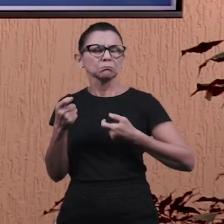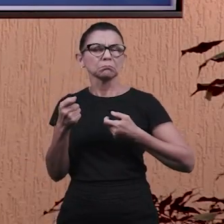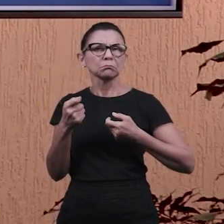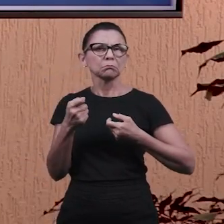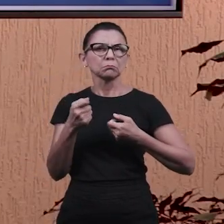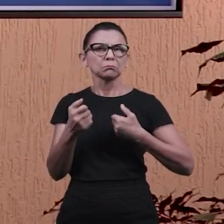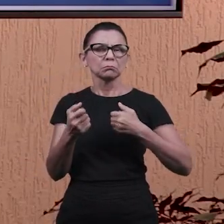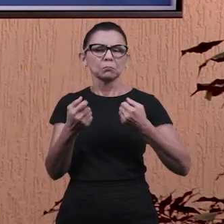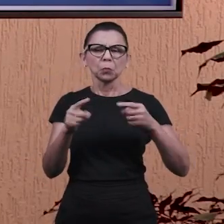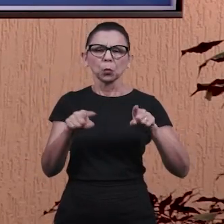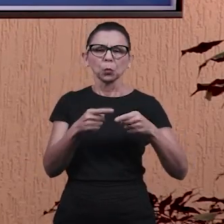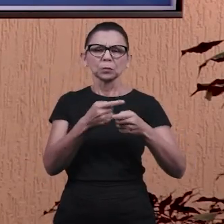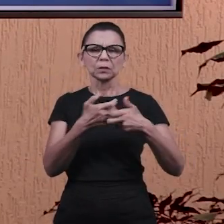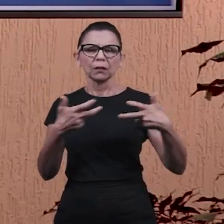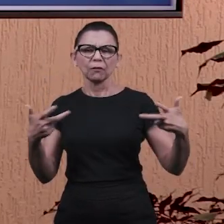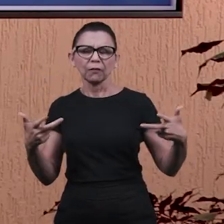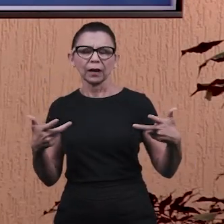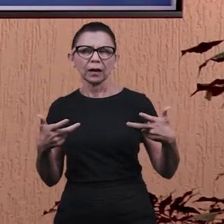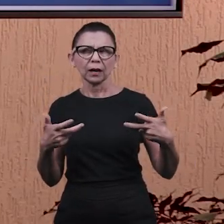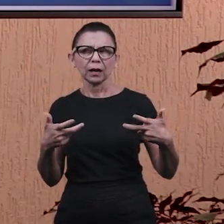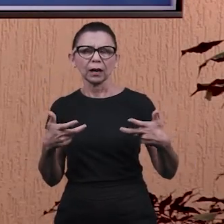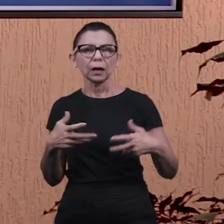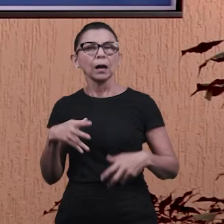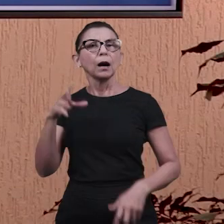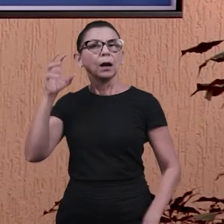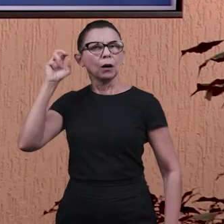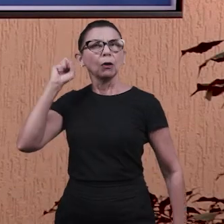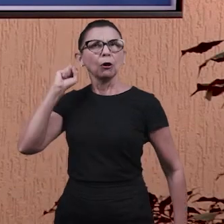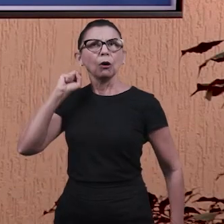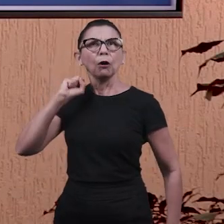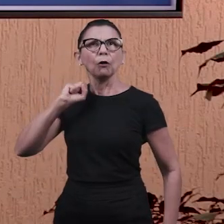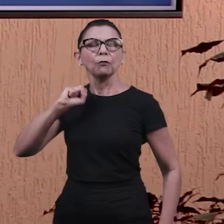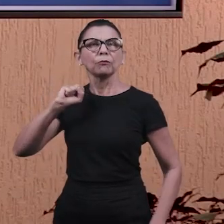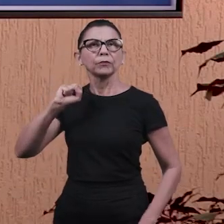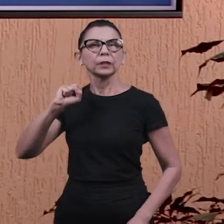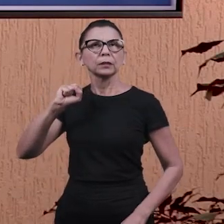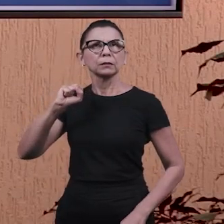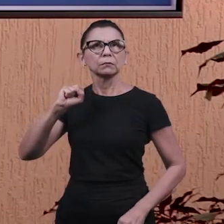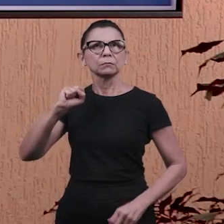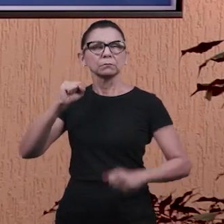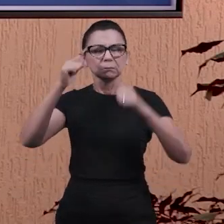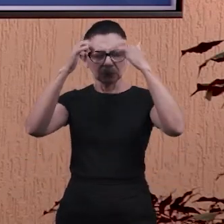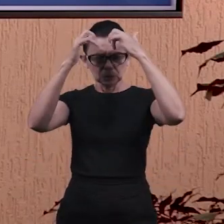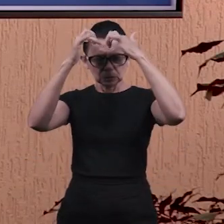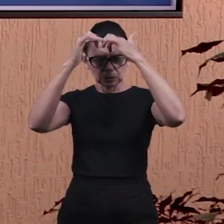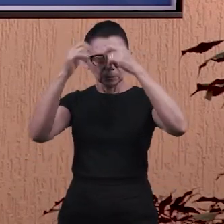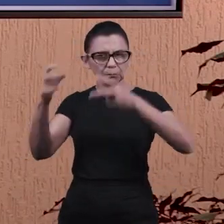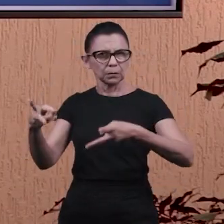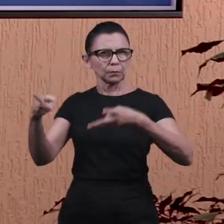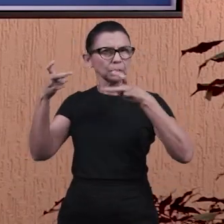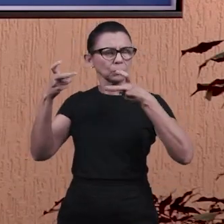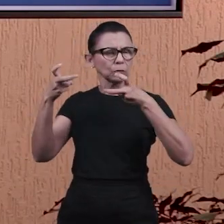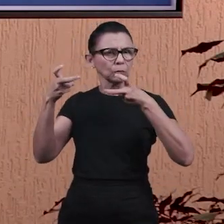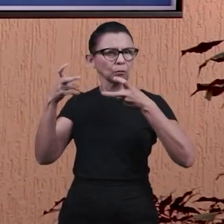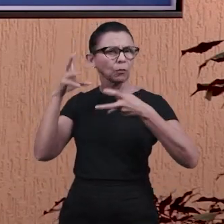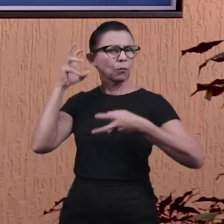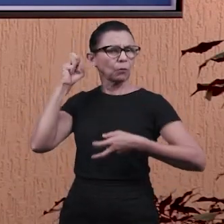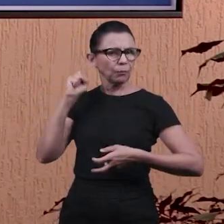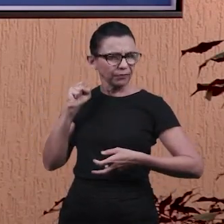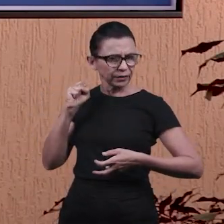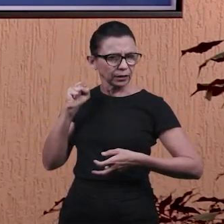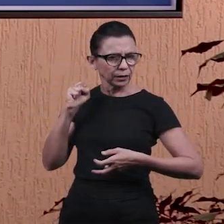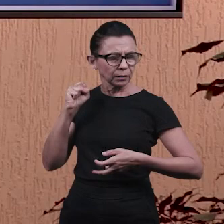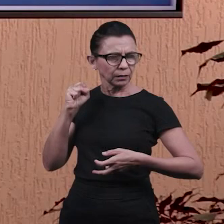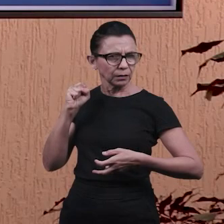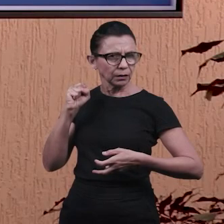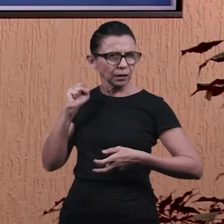de la parole, donc verbale, comme le son non verbaux. Tout ce que j'entends, je sais ce que j'entends parce qu'il y a eu un processus